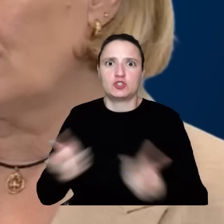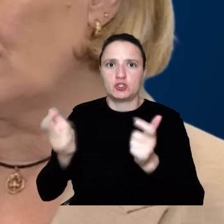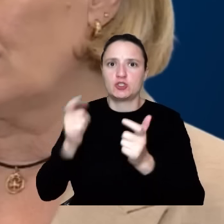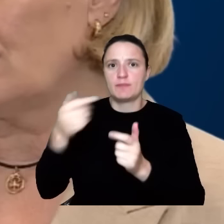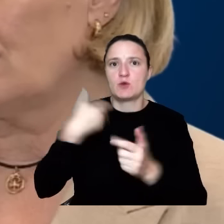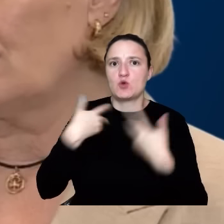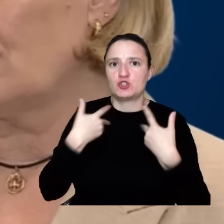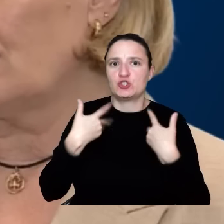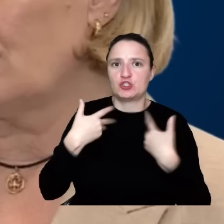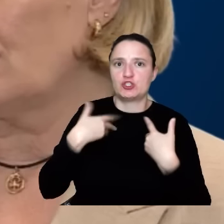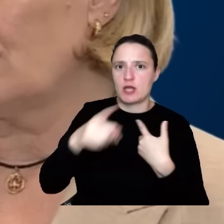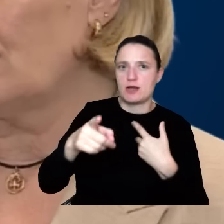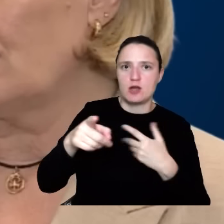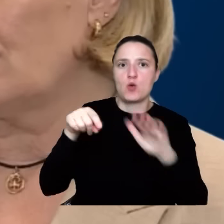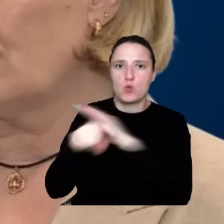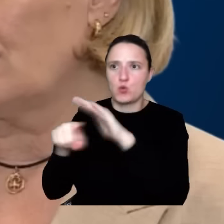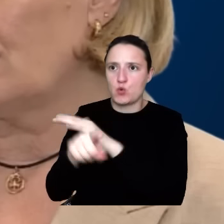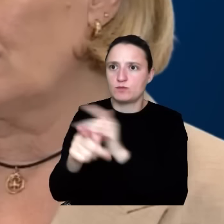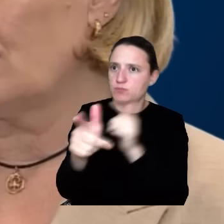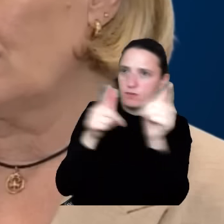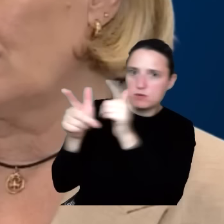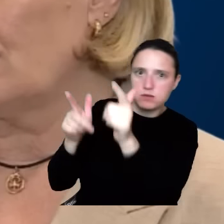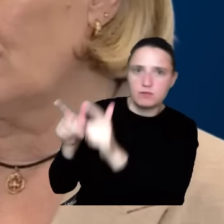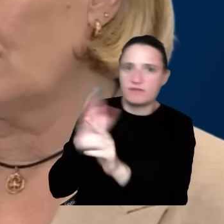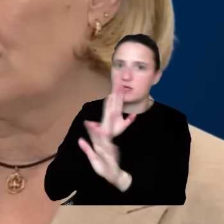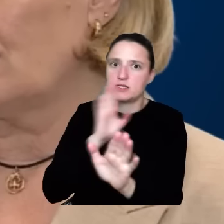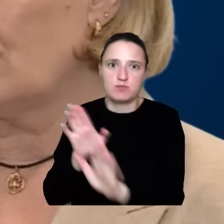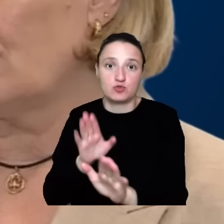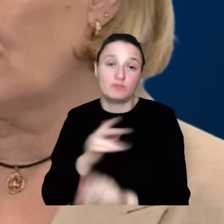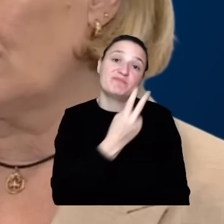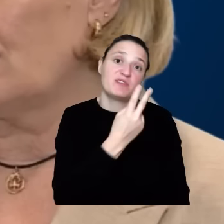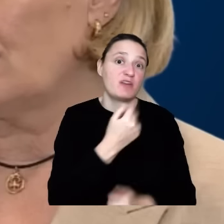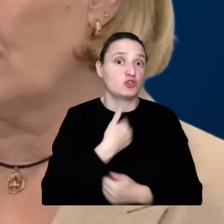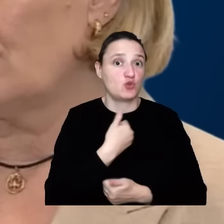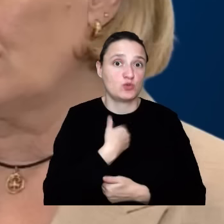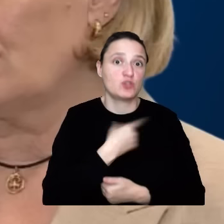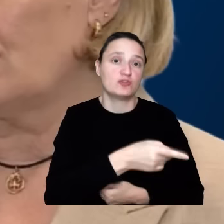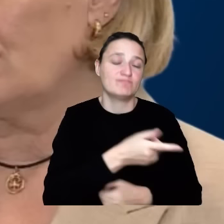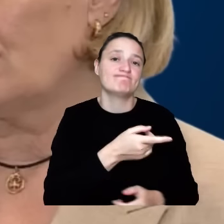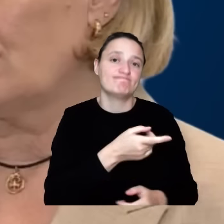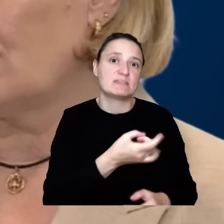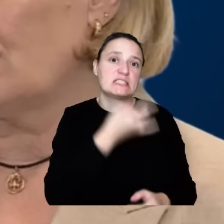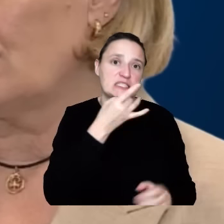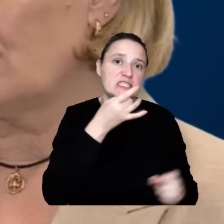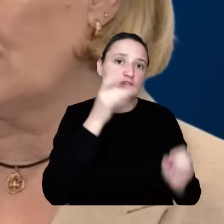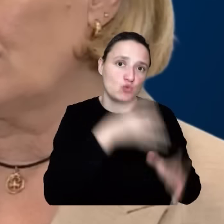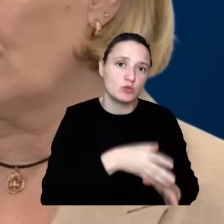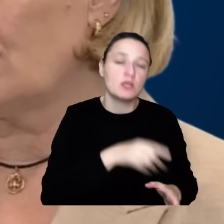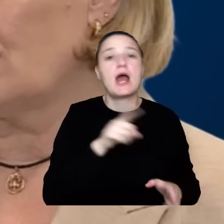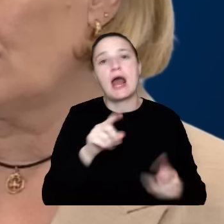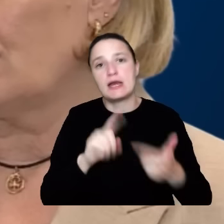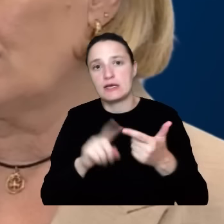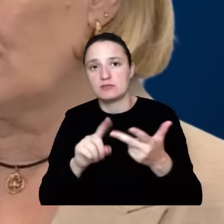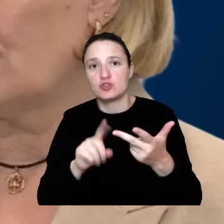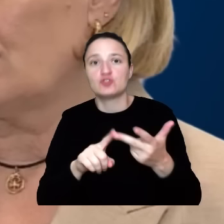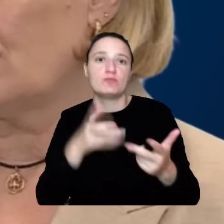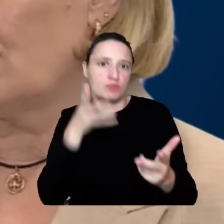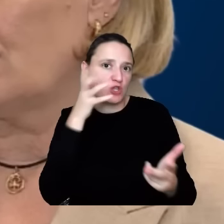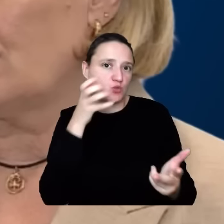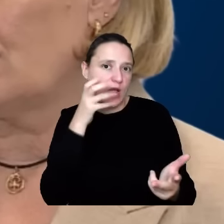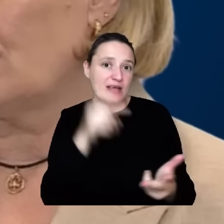Adamiak, rzeczniczka prokuratora generalnego. Dwóch żołnierzy usłyszało zarzuty, a trzeci został przesłuchany, poinformowała. Żołnierze, którzy oddali strzały